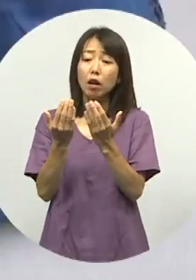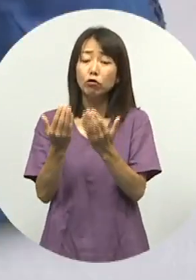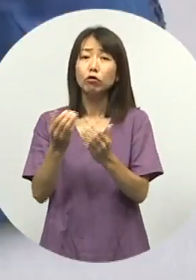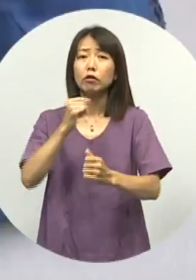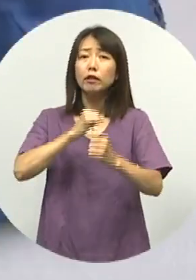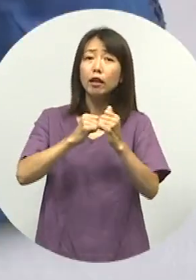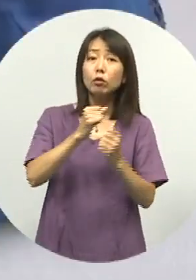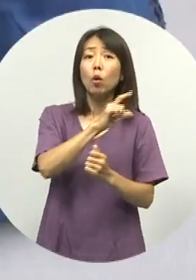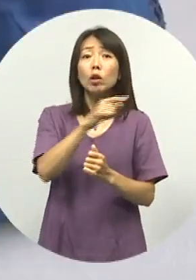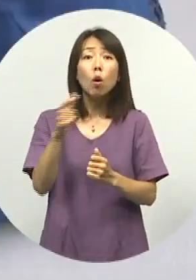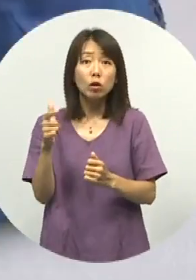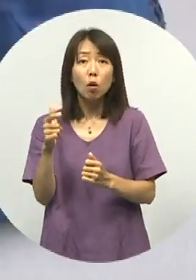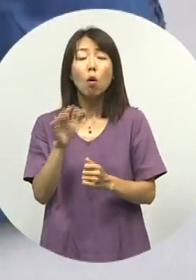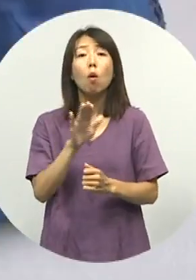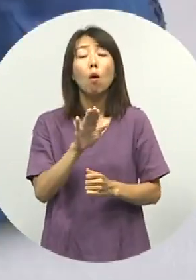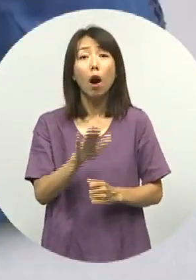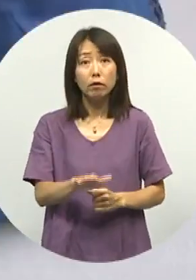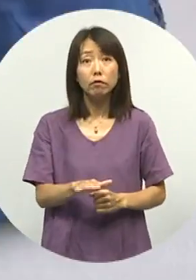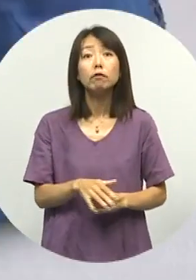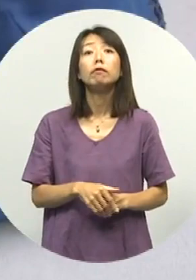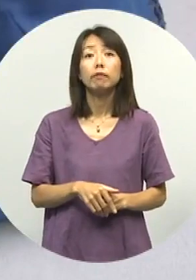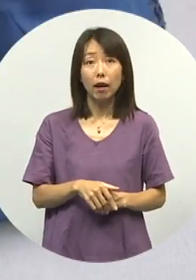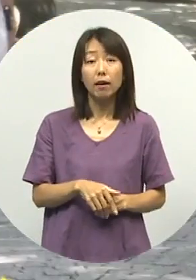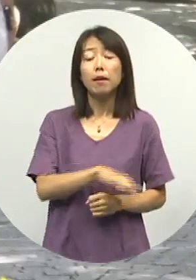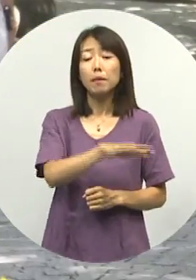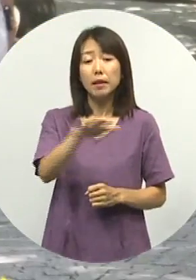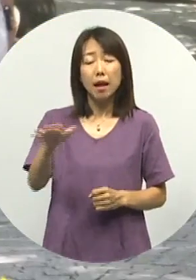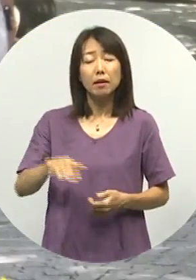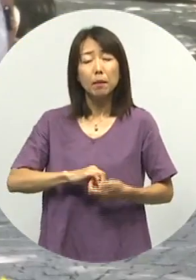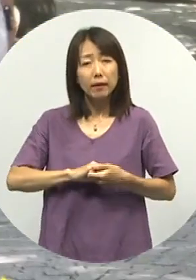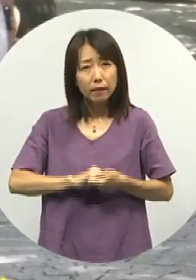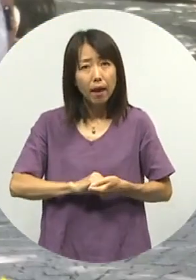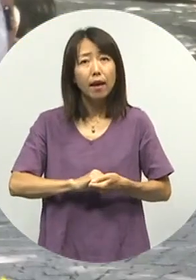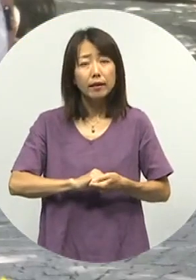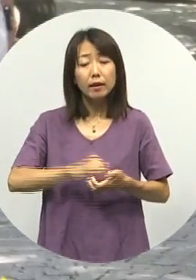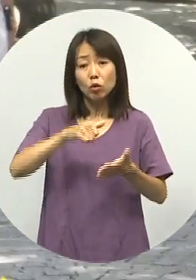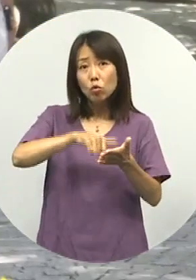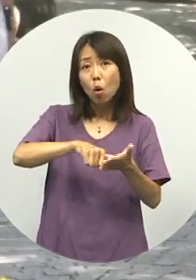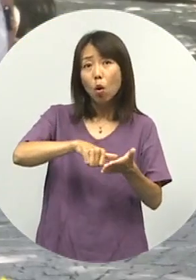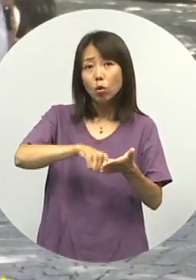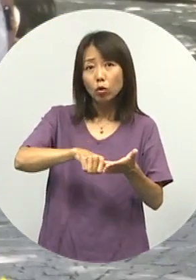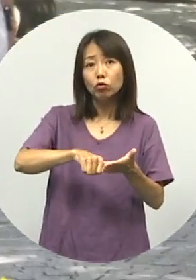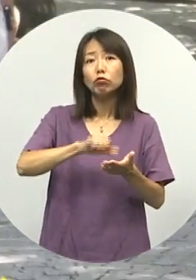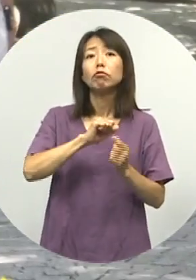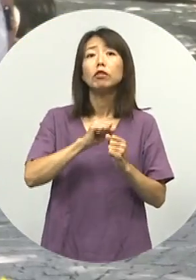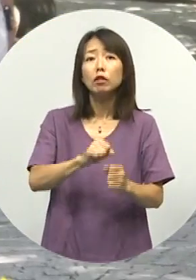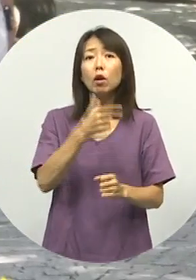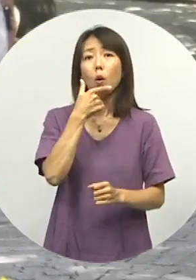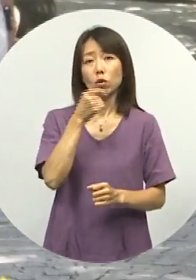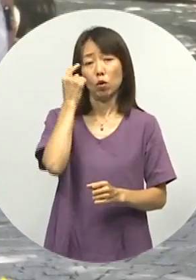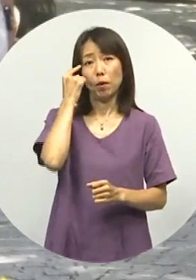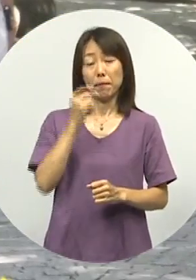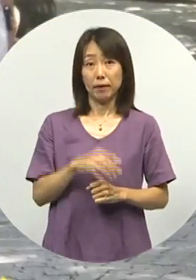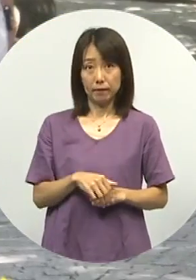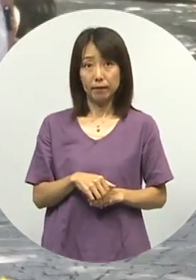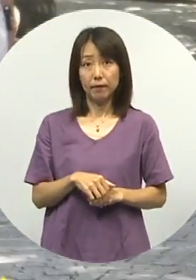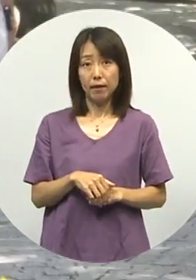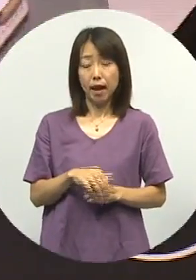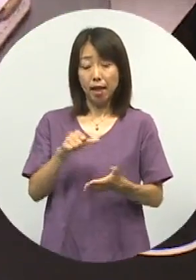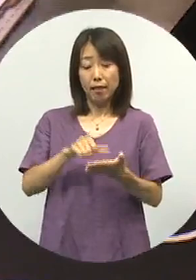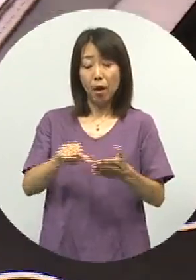ろ実施しておりますので、皆様ぜひ展示図書館にご登録いただければと思います。ご登録